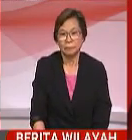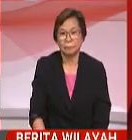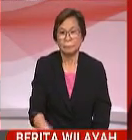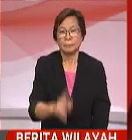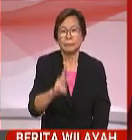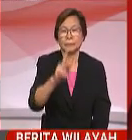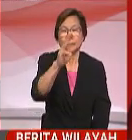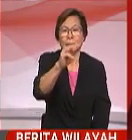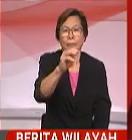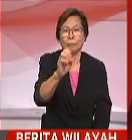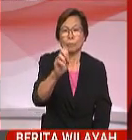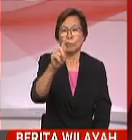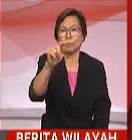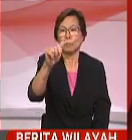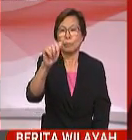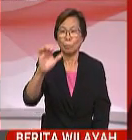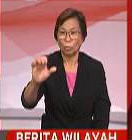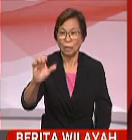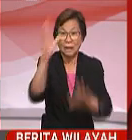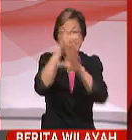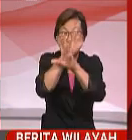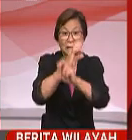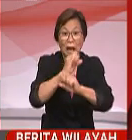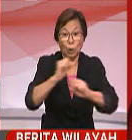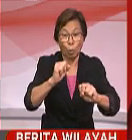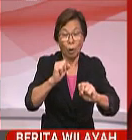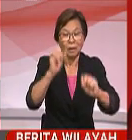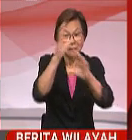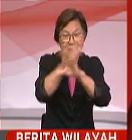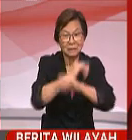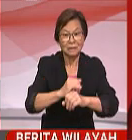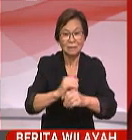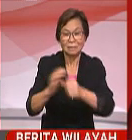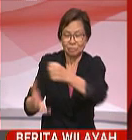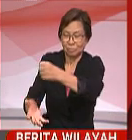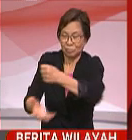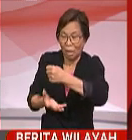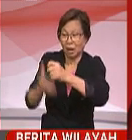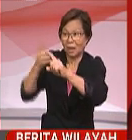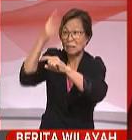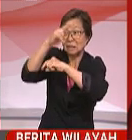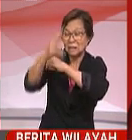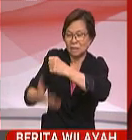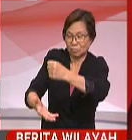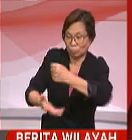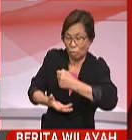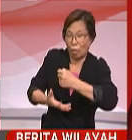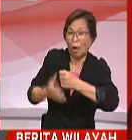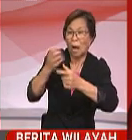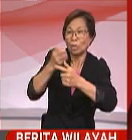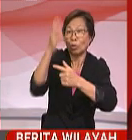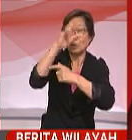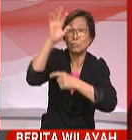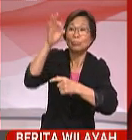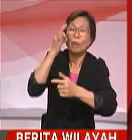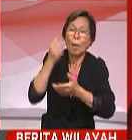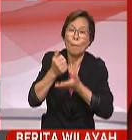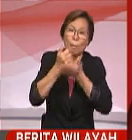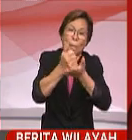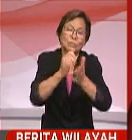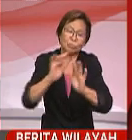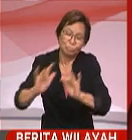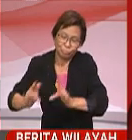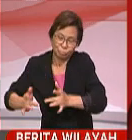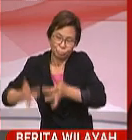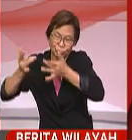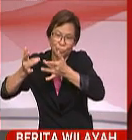Kementerian Pelancongan, Kesenian dan Kebudayaan Sarawak menyambut baik suntikan dana daripada kerajaan negeri mahupun kerajaan persekutuan dalam membantu